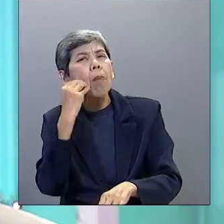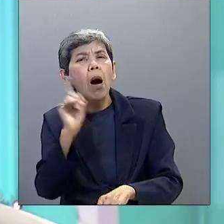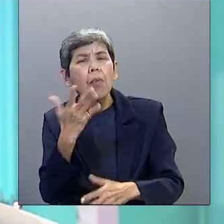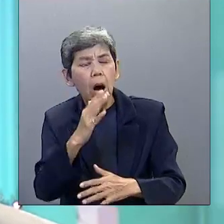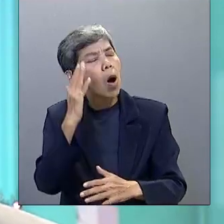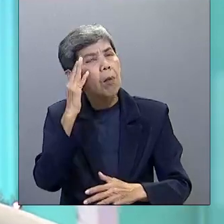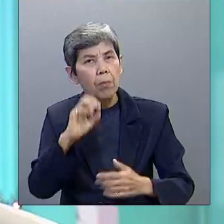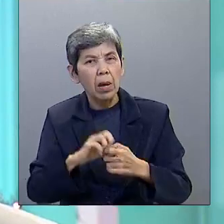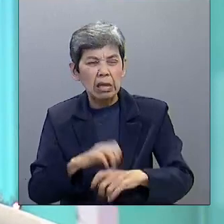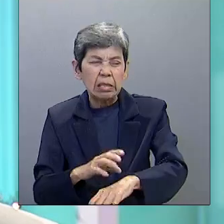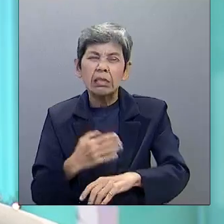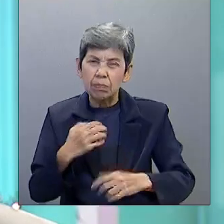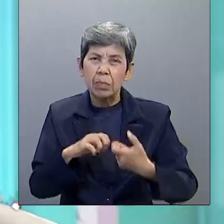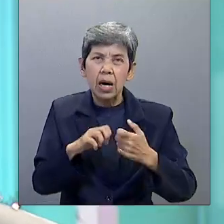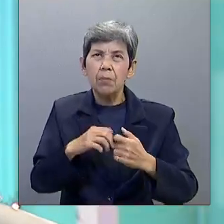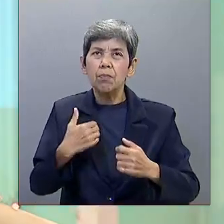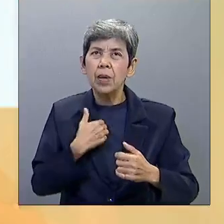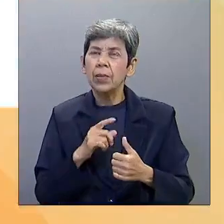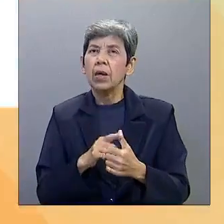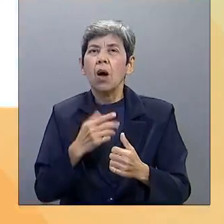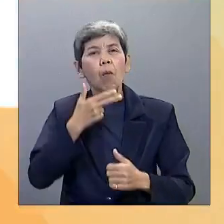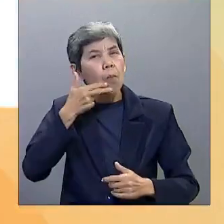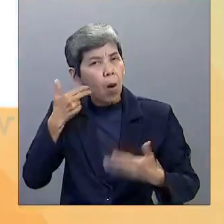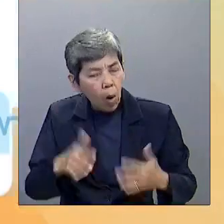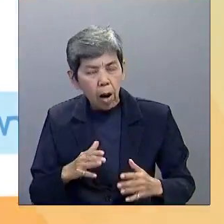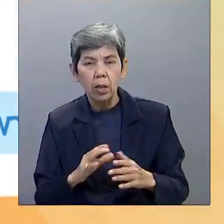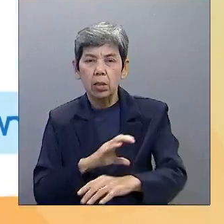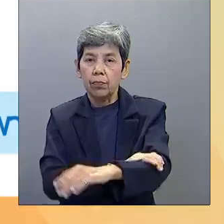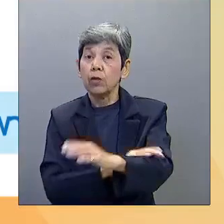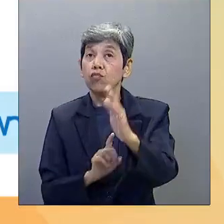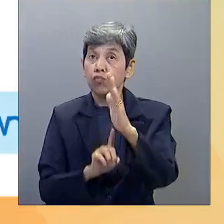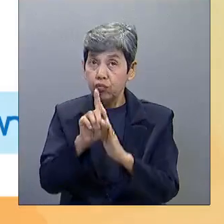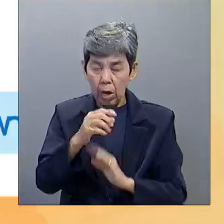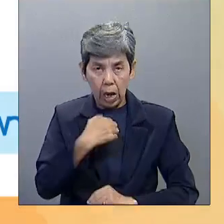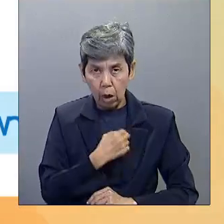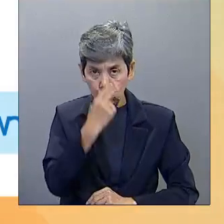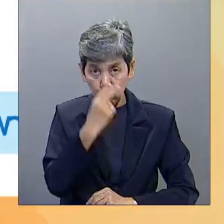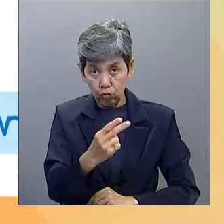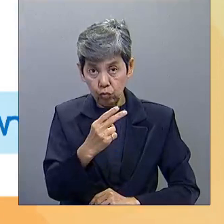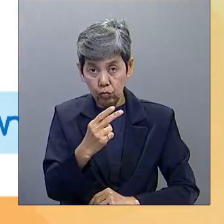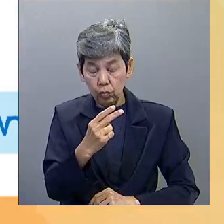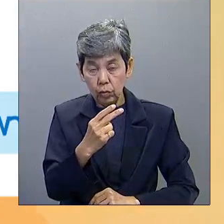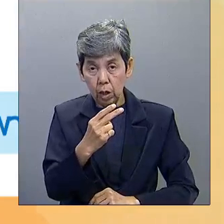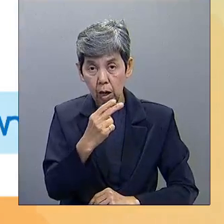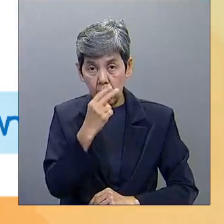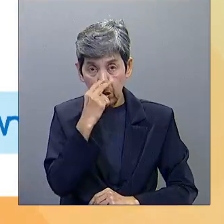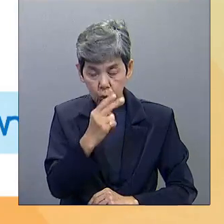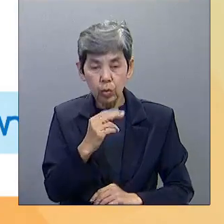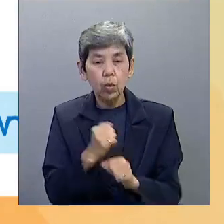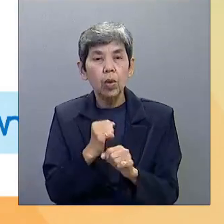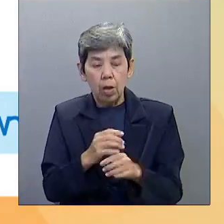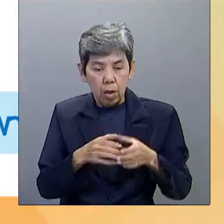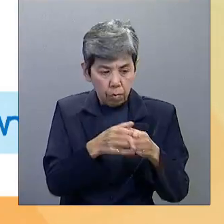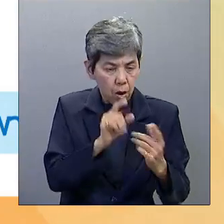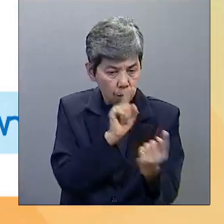จะเป็นโรคเรื้อรังอะครับพวกโรคเบาหวานความดันอันนี้คือจากที่เราลงคลินิกแพทย์เคลื่อนที่